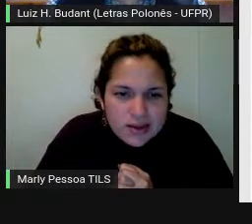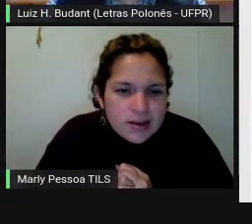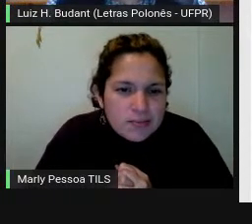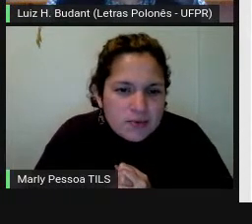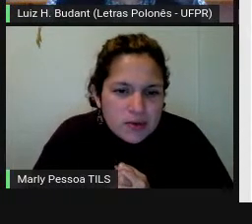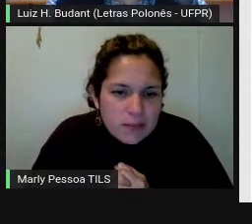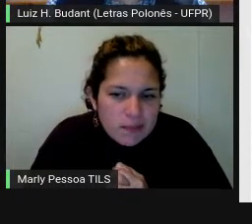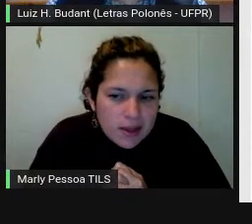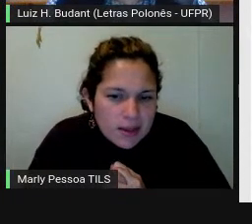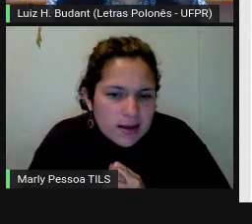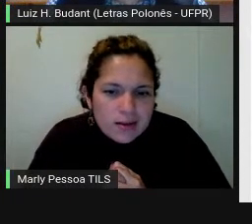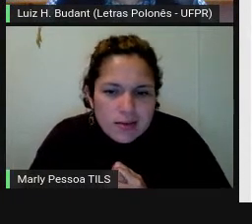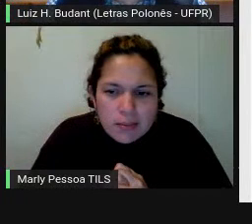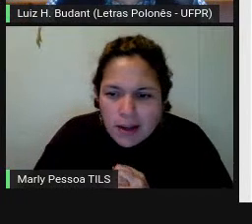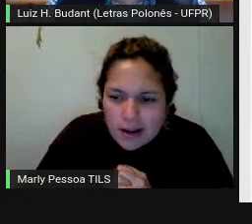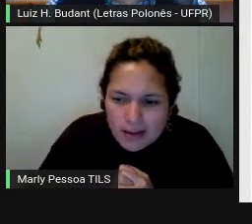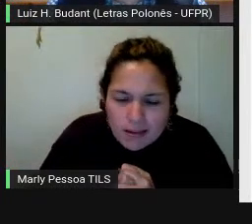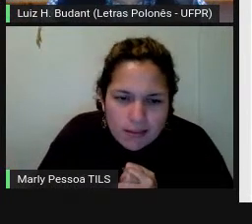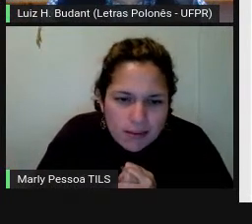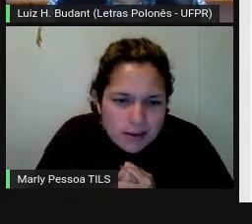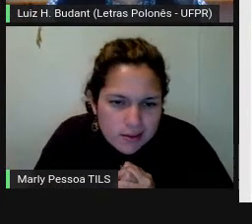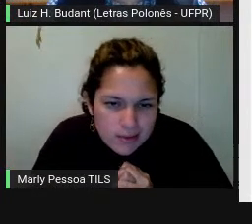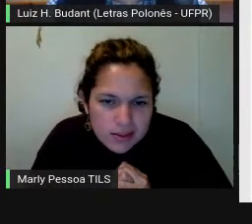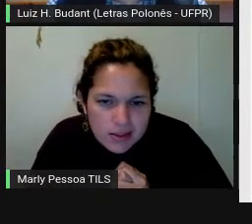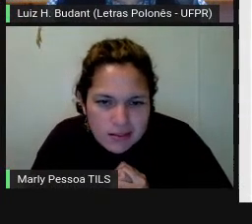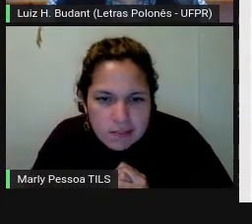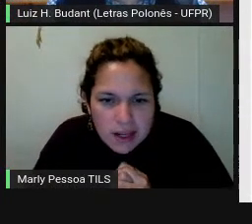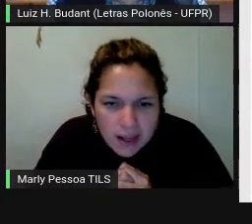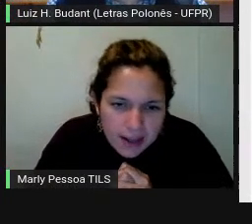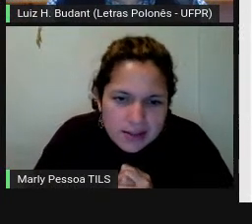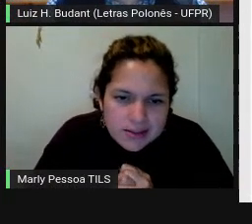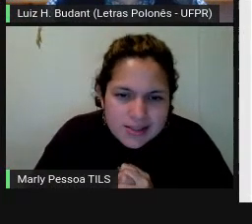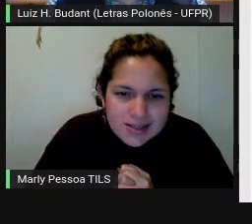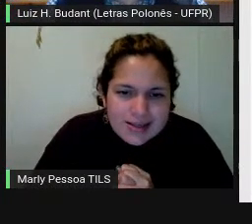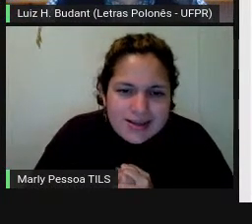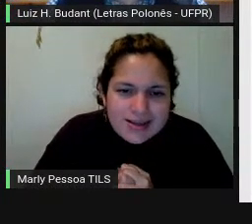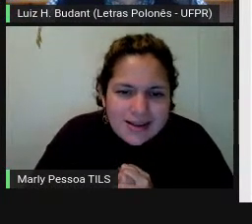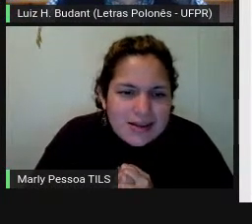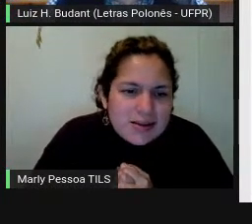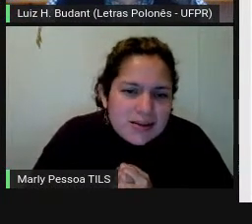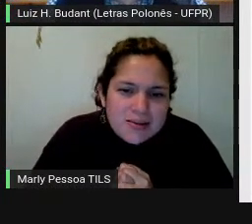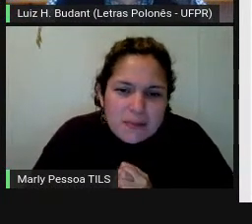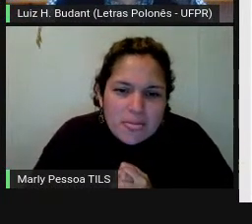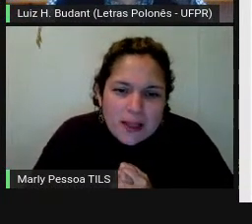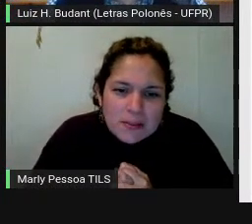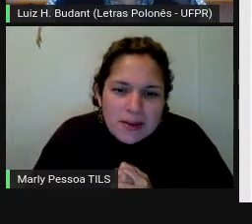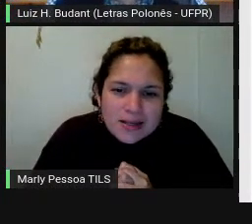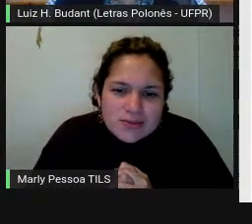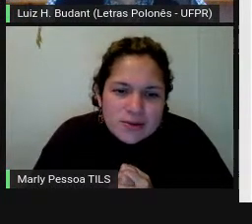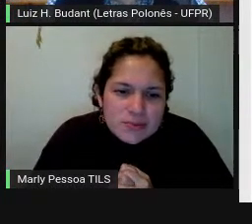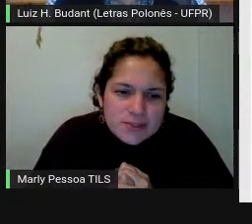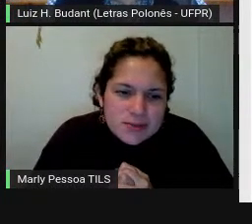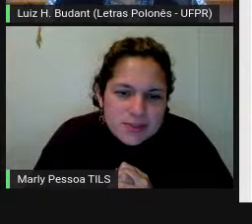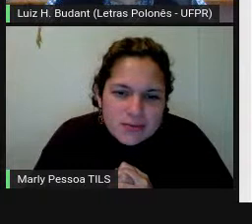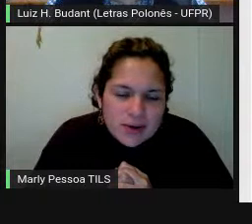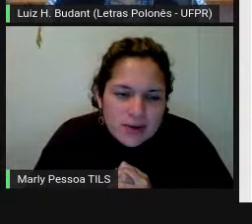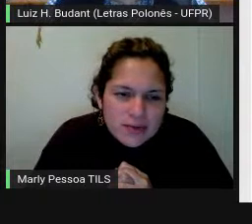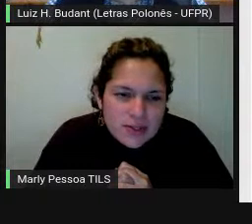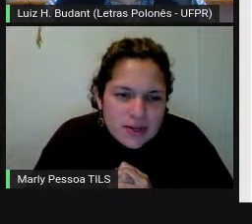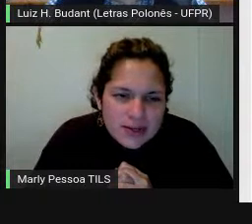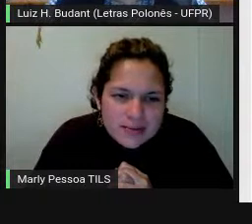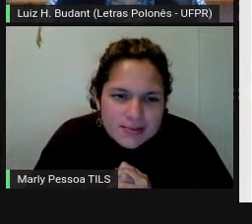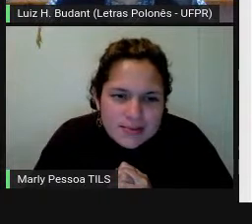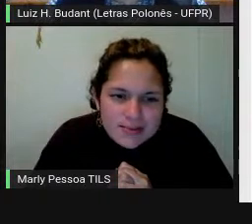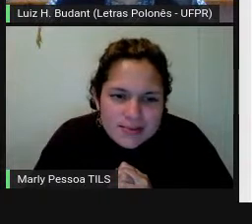Bogu, Bogusław, niech sławi Boga, Boguchwał, niech chwali Boga. Analogicznie kobiece